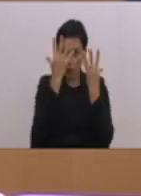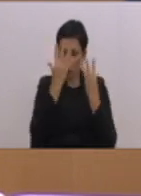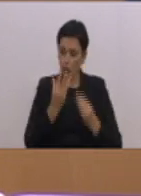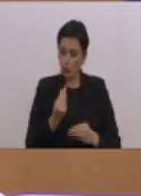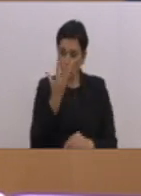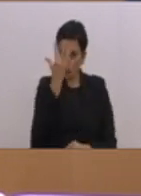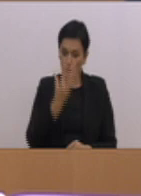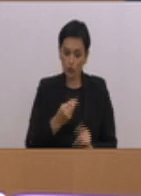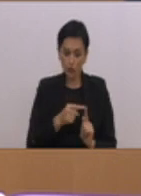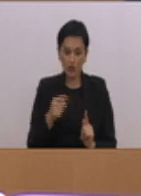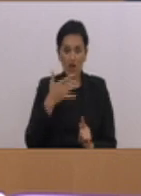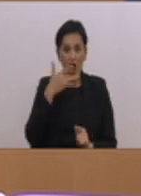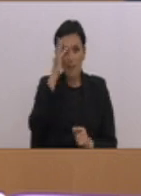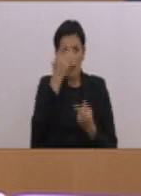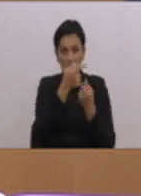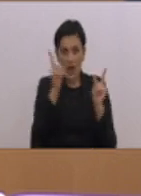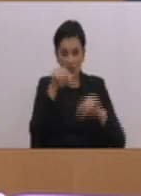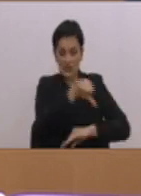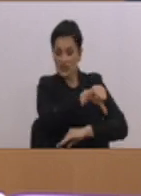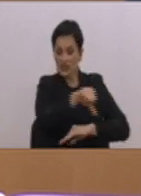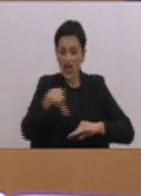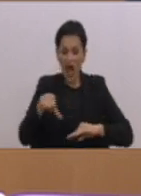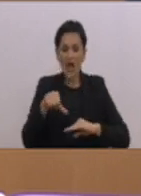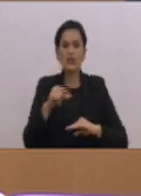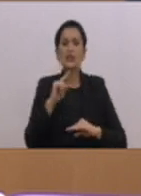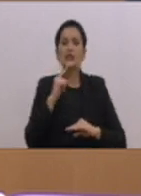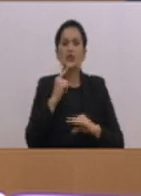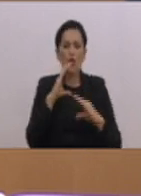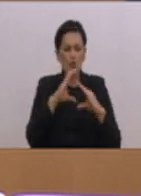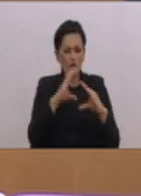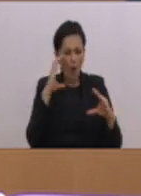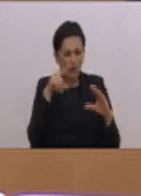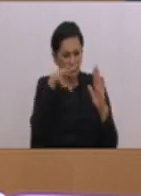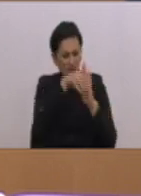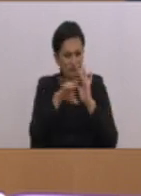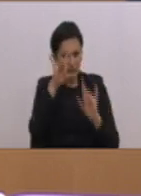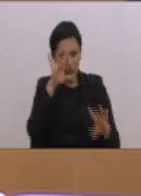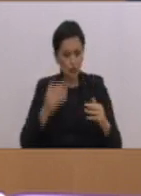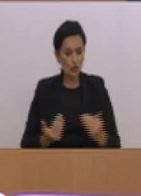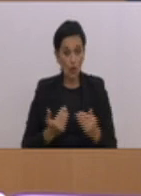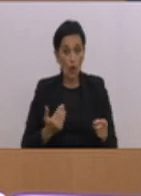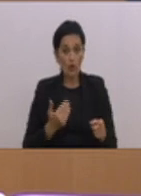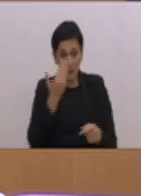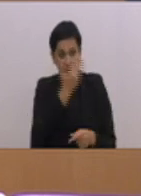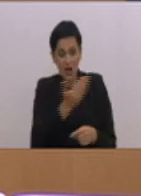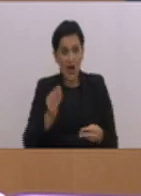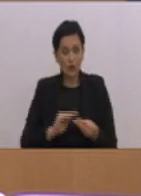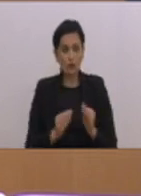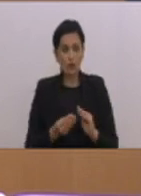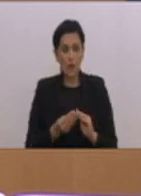ამ ამერიკა-მექსიკის საზღვარზე და ძლივს გადააღწია კონტეინერში ცხოვრობდა შემდეგ 10 დღე. Ამ ხალხის პრობლემაზე და ამ